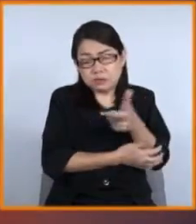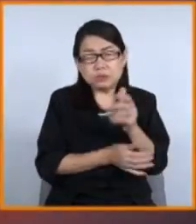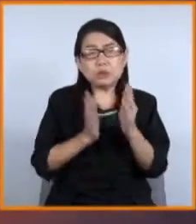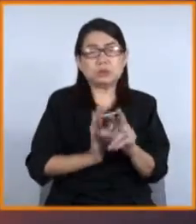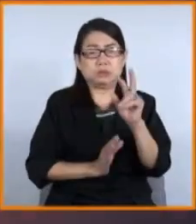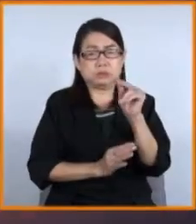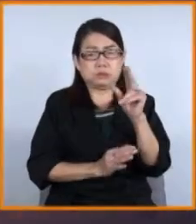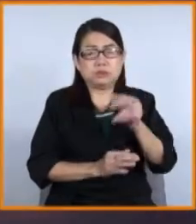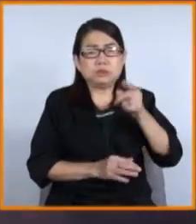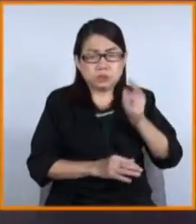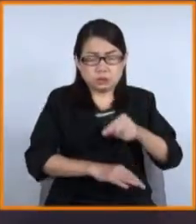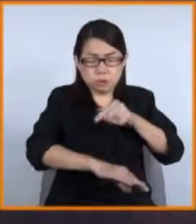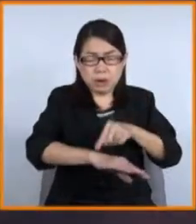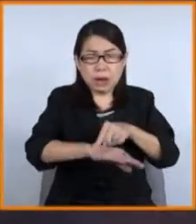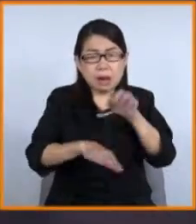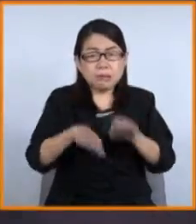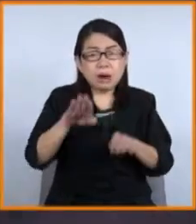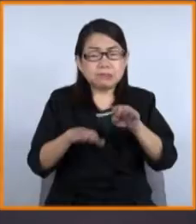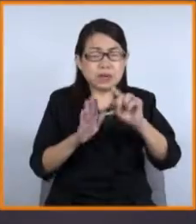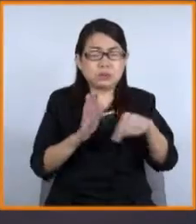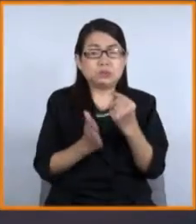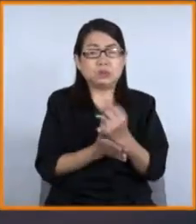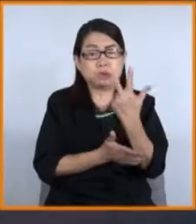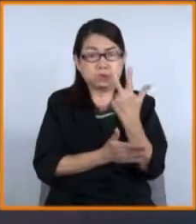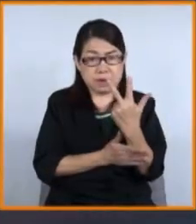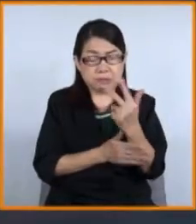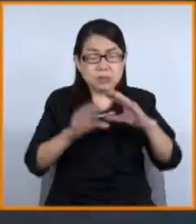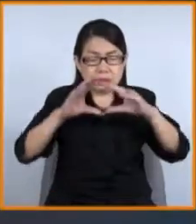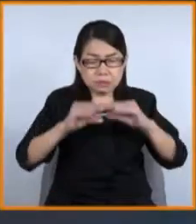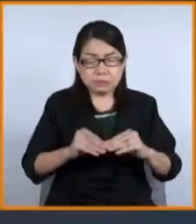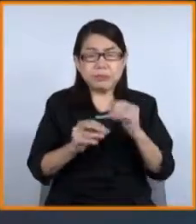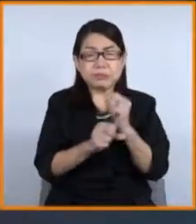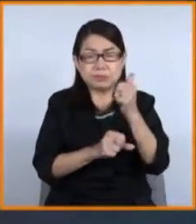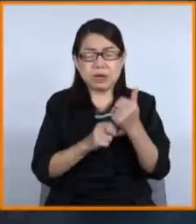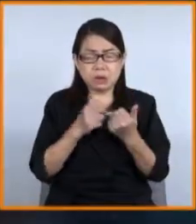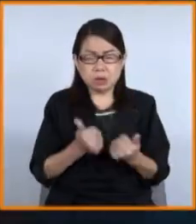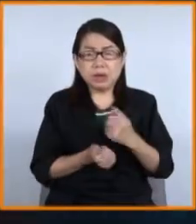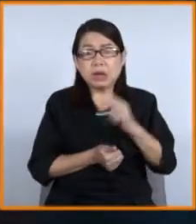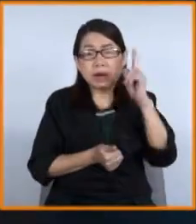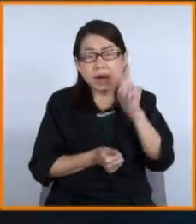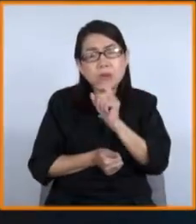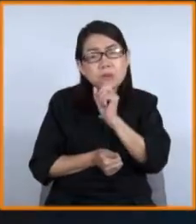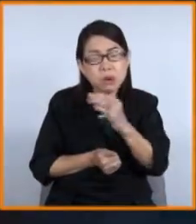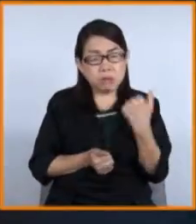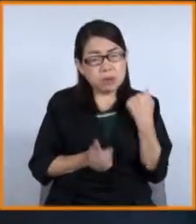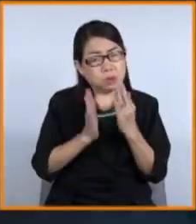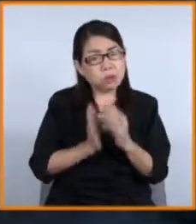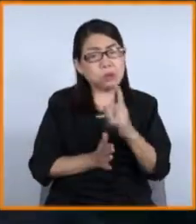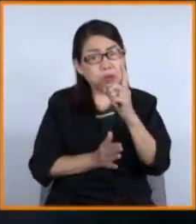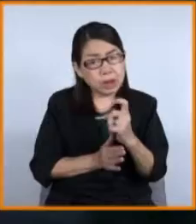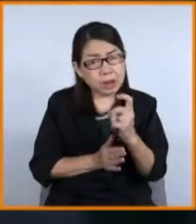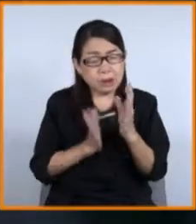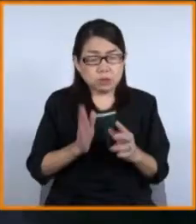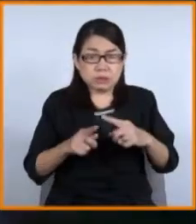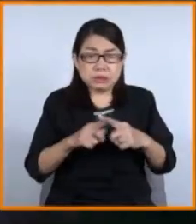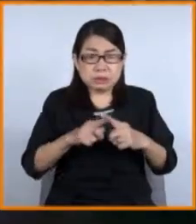พลิงโดยต้องใช้เวลาร่วม3ชั่วโมงจึงสามารถควบคุมเพลิงไว้ได้เบื้องต้นยังไม่มีรายงานผู้บาดเจ็บหรือเสียชีวิตจากเหตุเพลิงไ